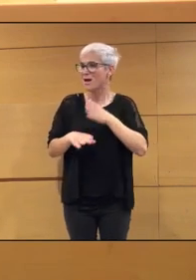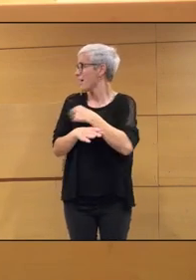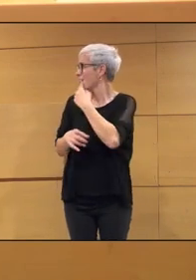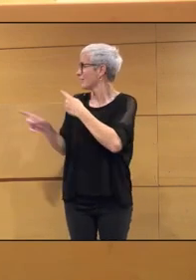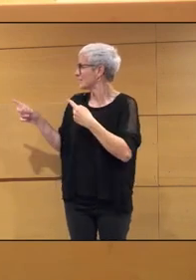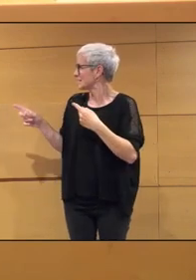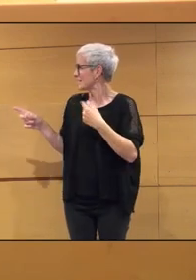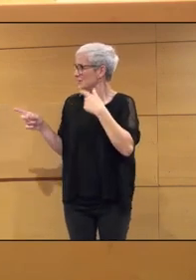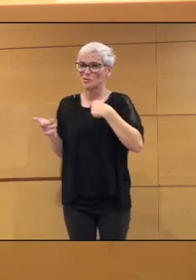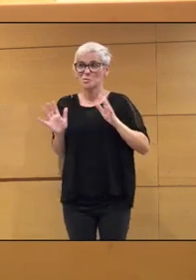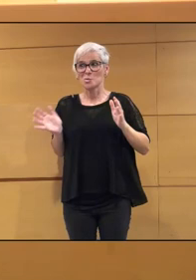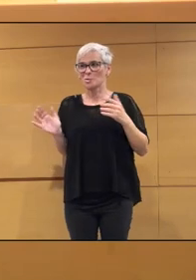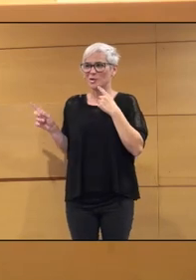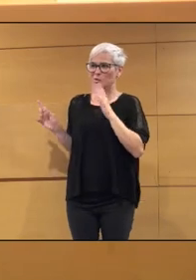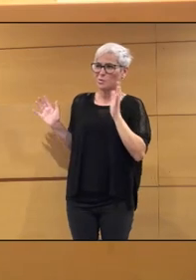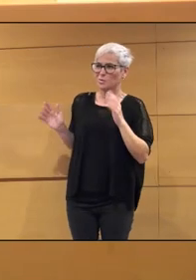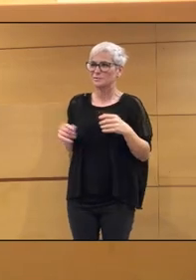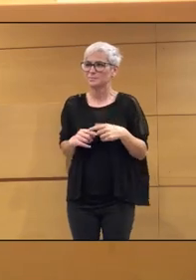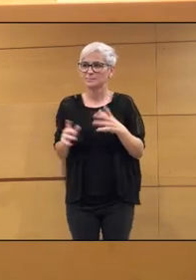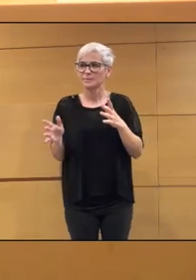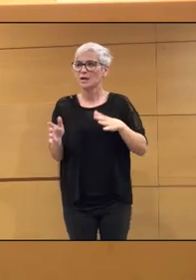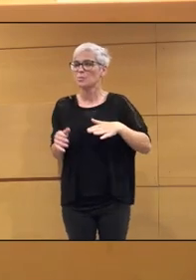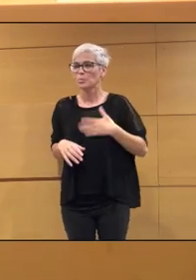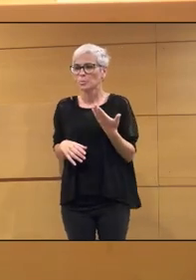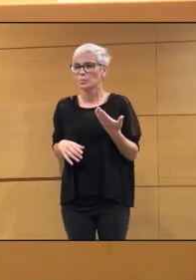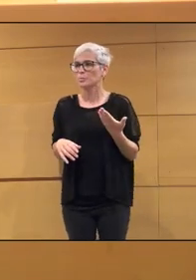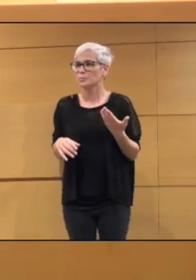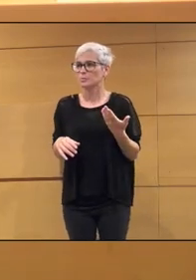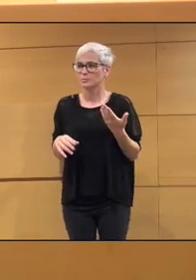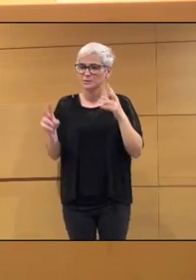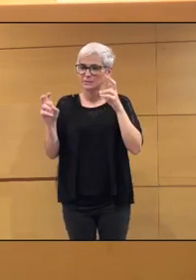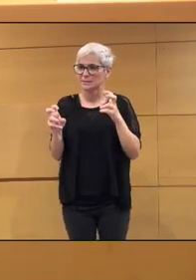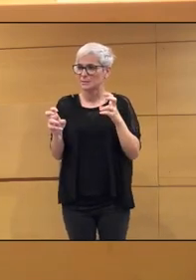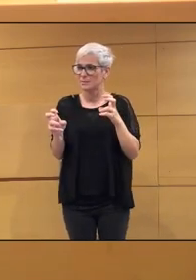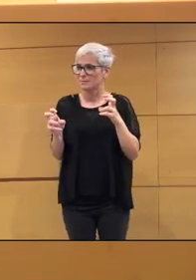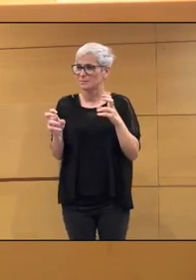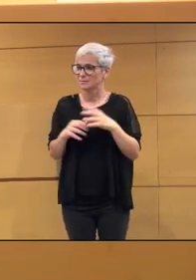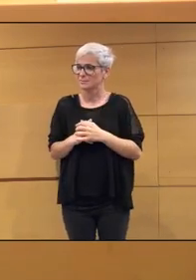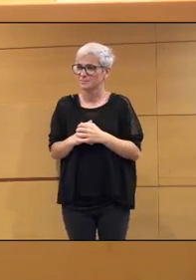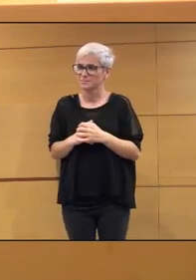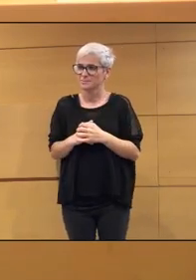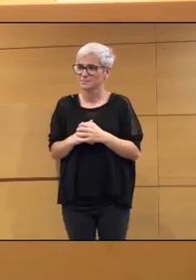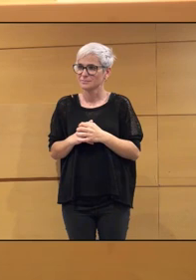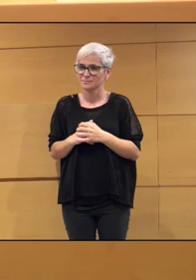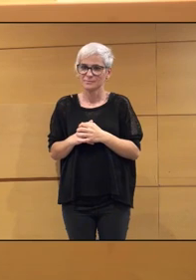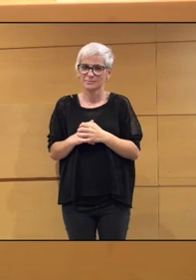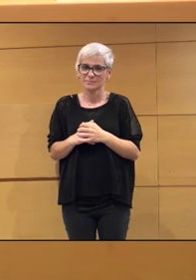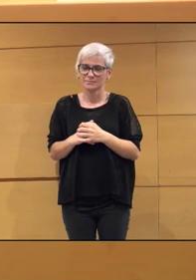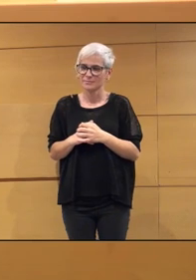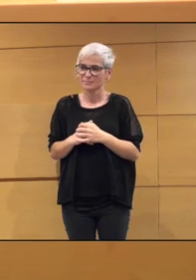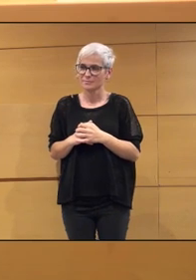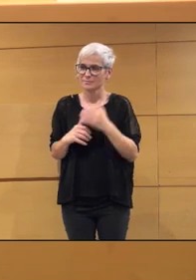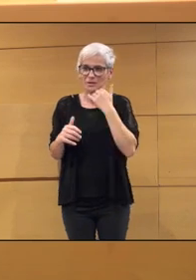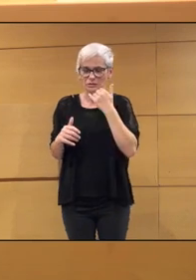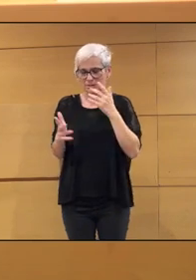ho ha remarcat, i jo crec que parlaré potser en nom del 90% dels que estem aquí. Jo crec que el que esteu exposant és un món ideal molt bo, és un món que és